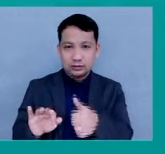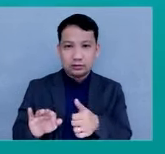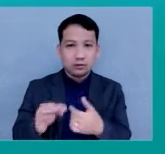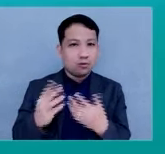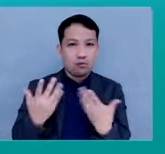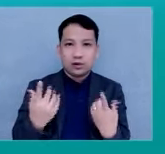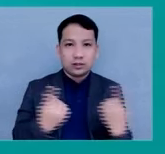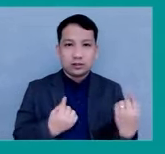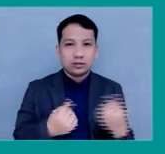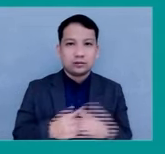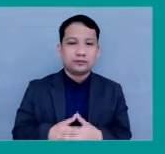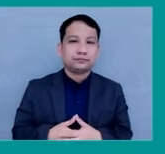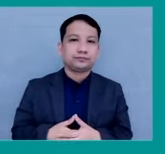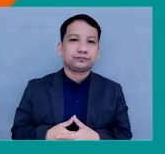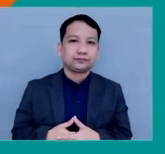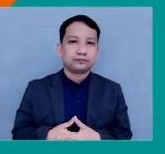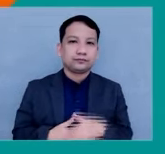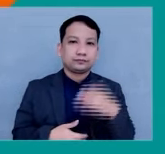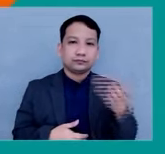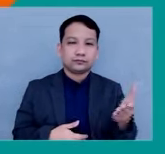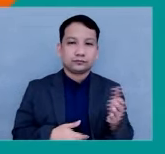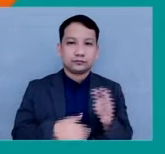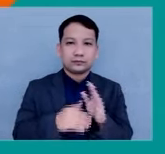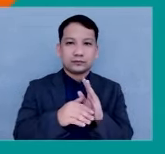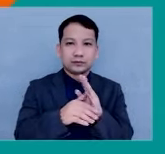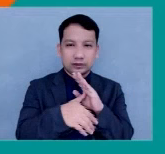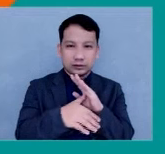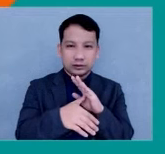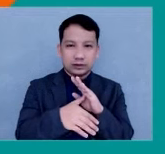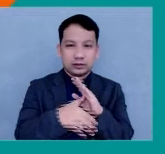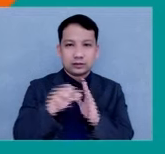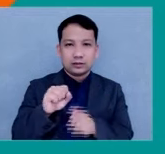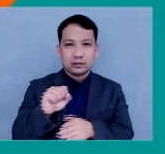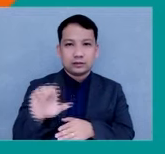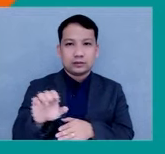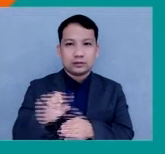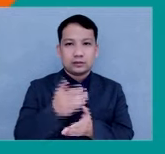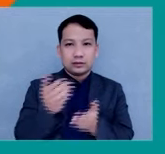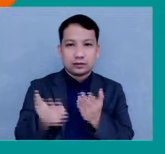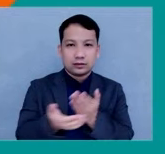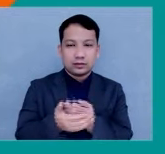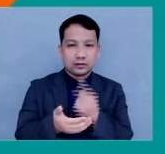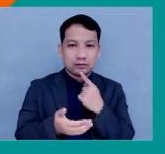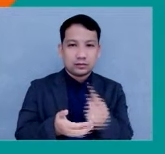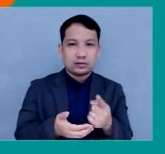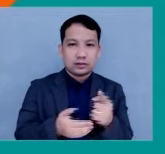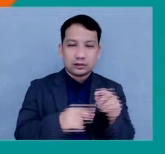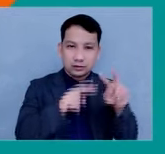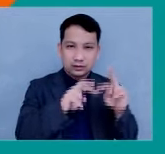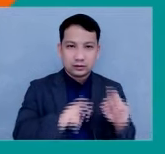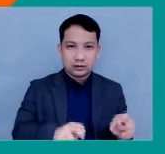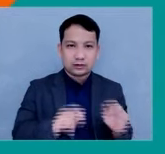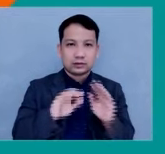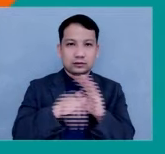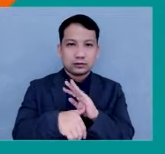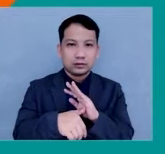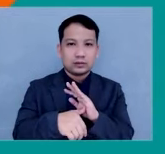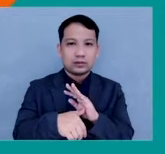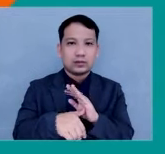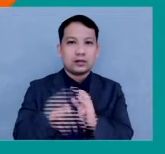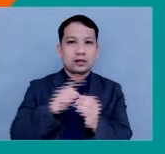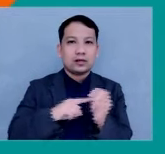the other avenue is yung COMELEC case. Remember na mayroong yes. investigation na ginawa ang COMELEC